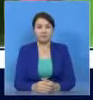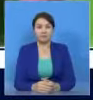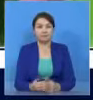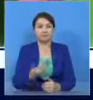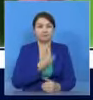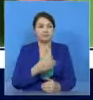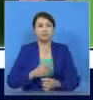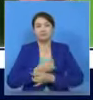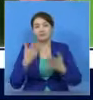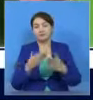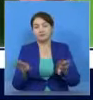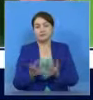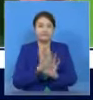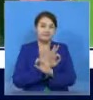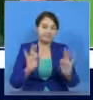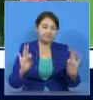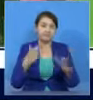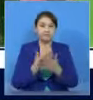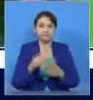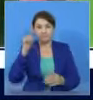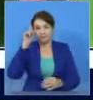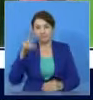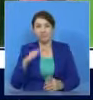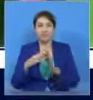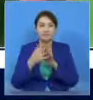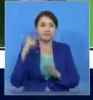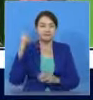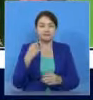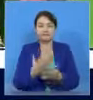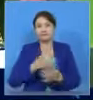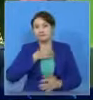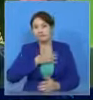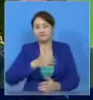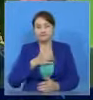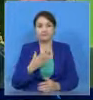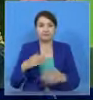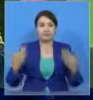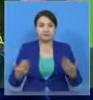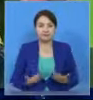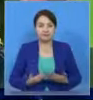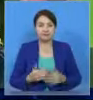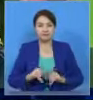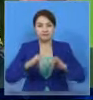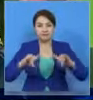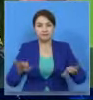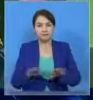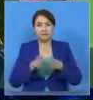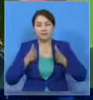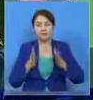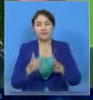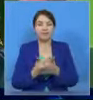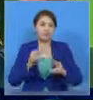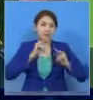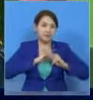Хочу поздравить вас с этим замечательным праздником. Как вам известно, сельское хозяйство – один из важнейших аспектов жизни. Для развития данного направления вы